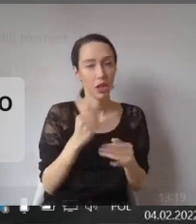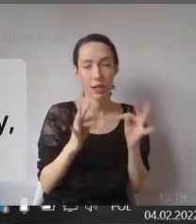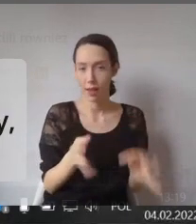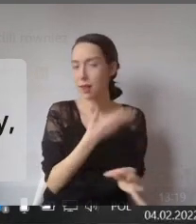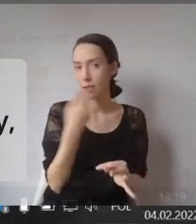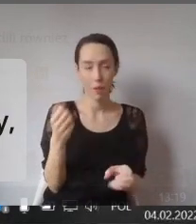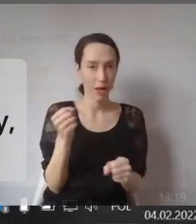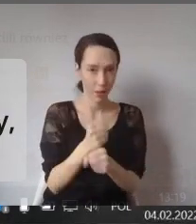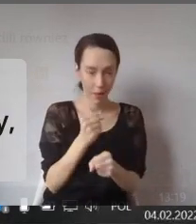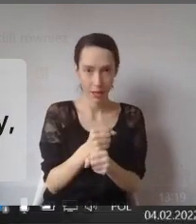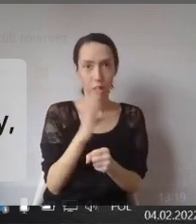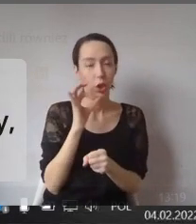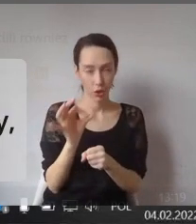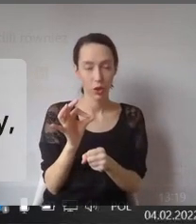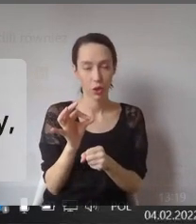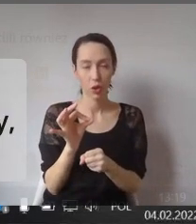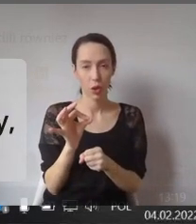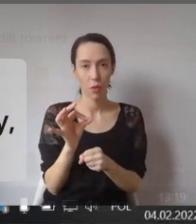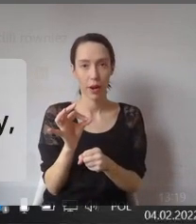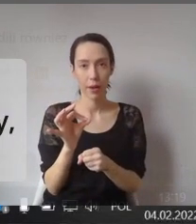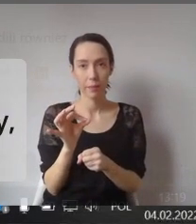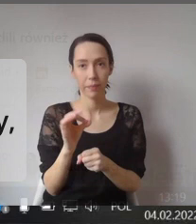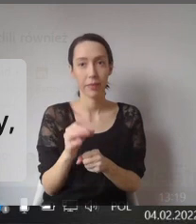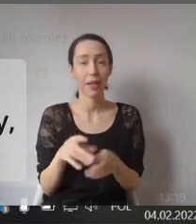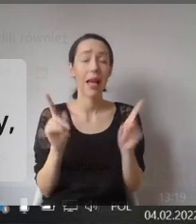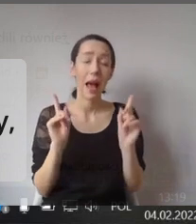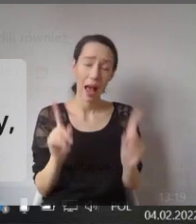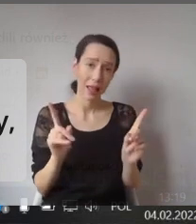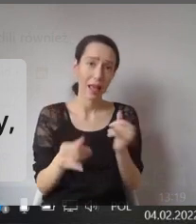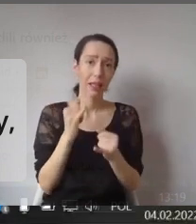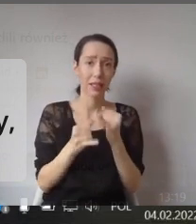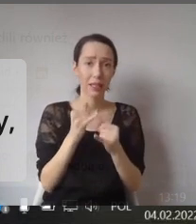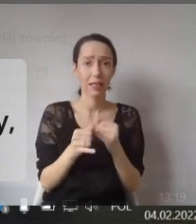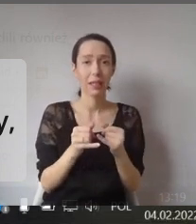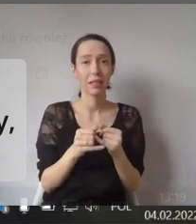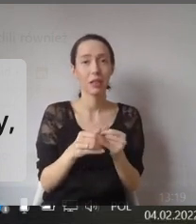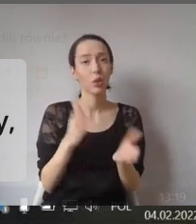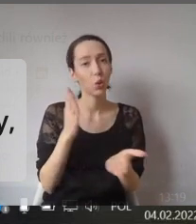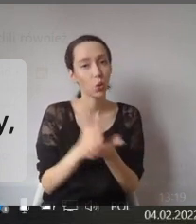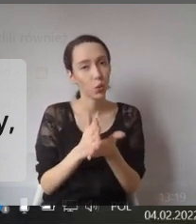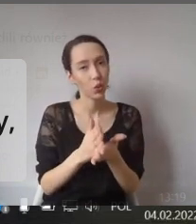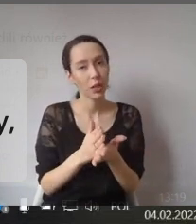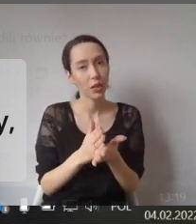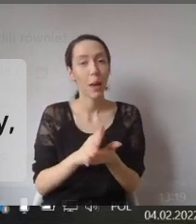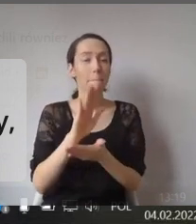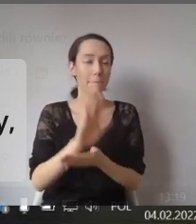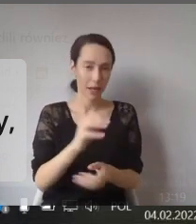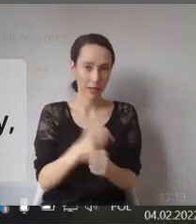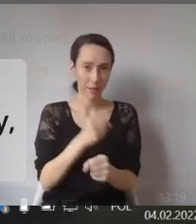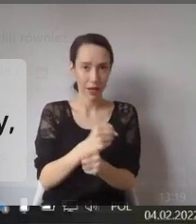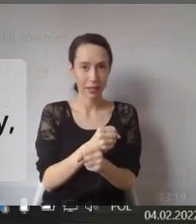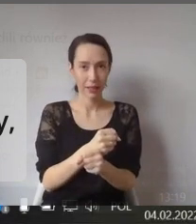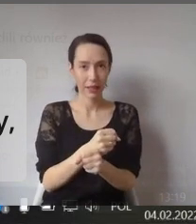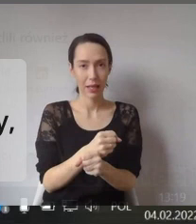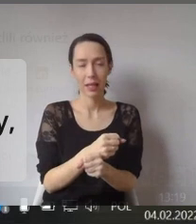opcja. Natomiast jeżeli jesteście gdzieś zatrudnieni i nie chcielibyście, żeby ta informacja, że szukacie nowej pracy, dotarła do